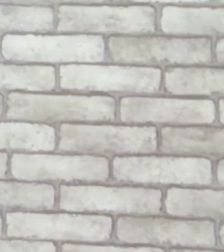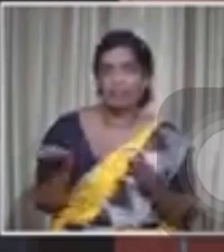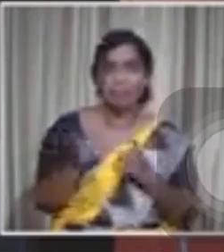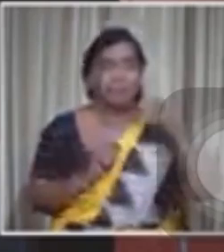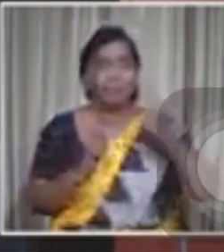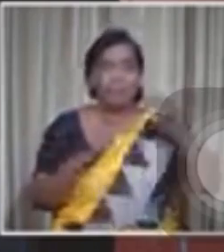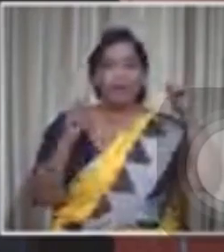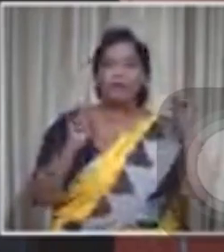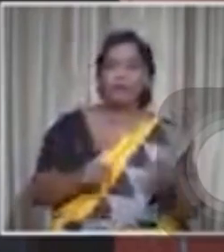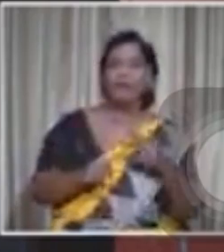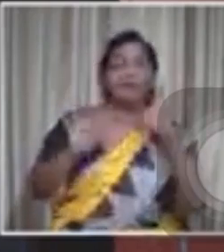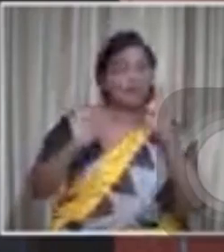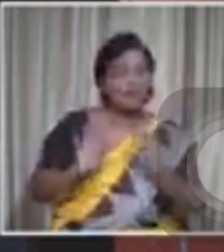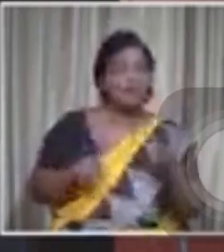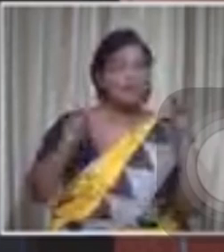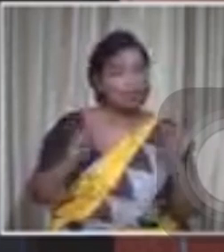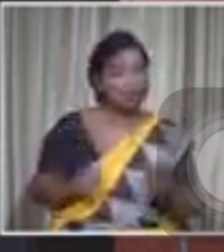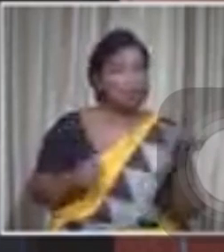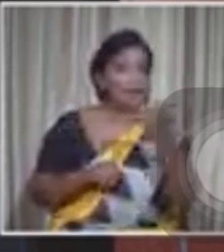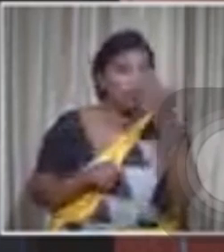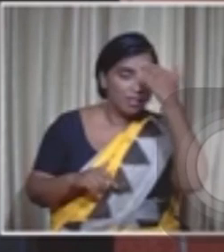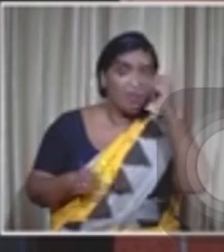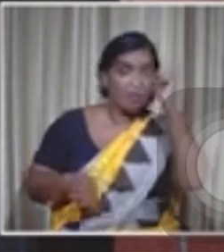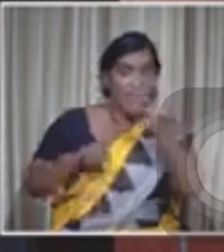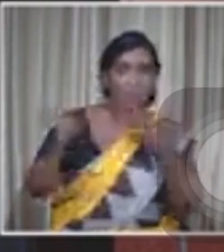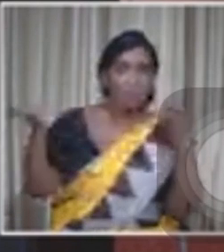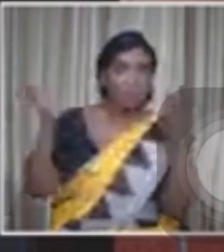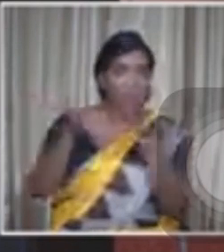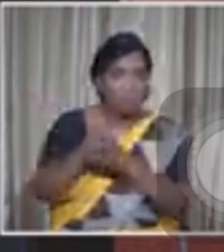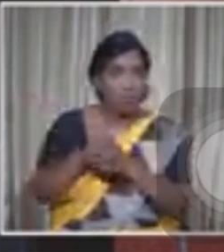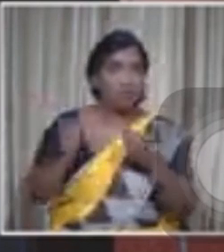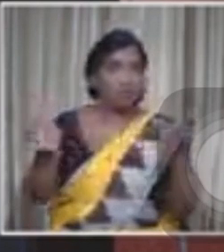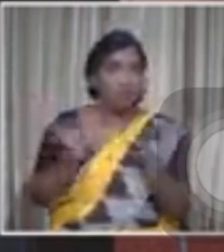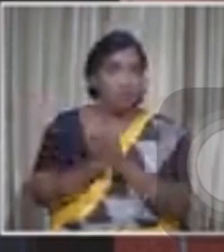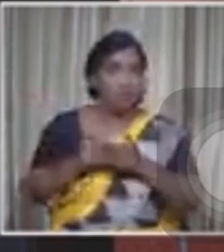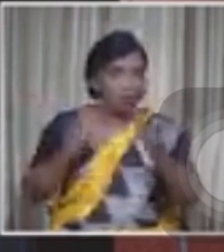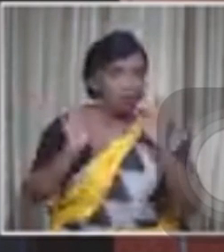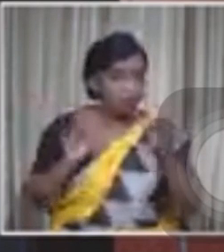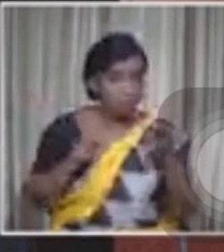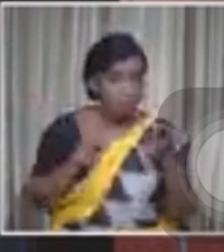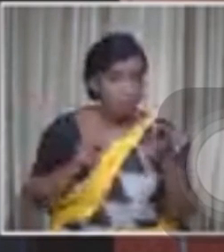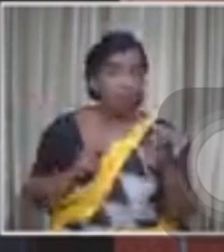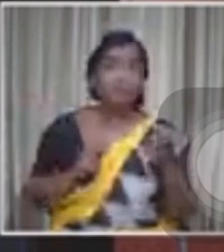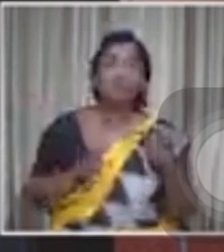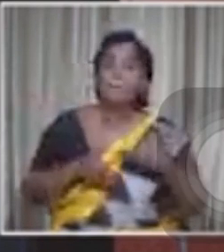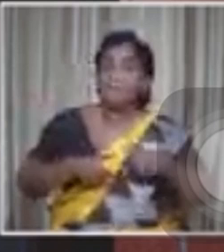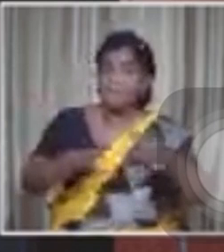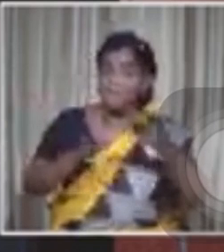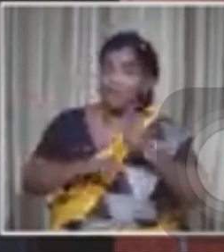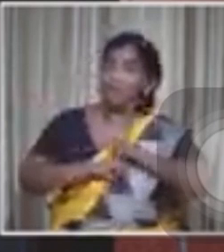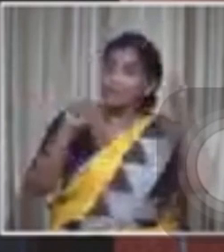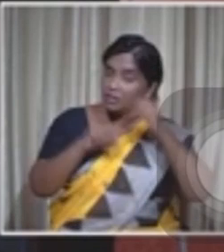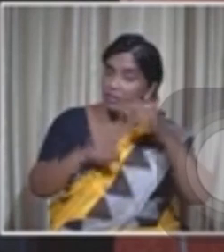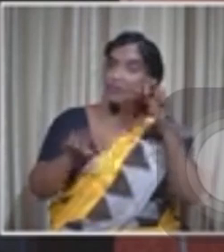வச்சிருந்தாரு. தமிழர்களை அரவணைத்து செல்ல தயாராக இருக்கிறீர்களா? தெருவிலே நிற்கிற ஒவ்வொரு சிங்கள இளைஞனும் சிங்கள சகோதரியும் சிந்தியுங்கள். நாங்களும் கூட